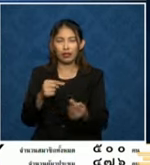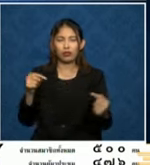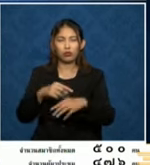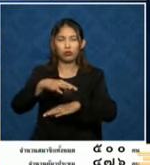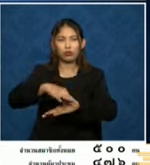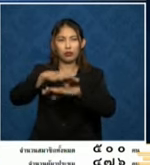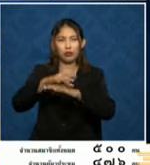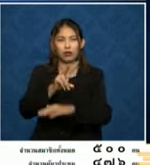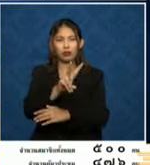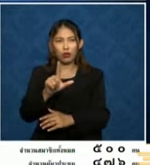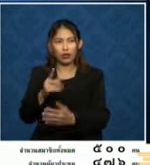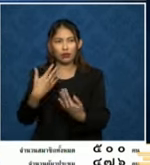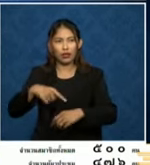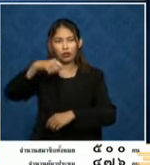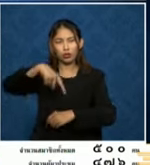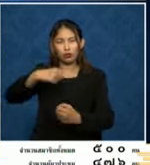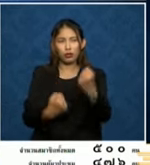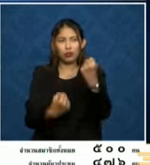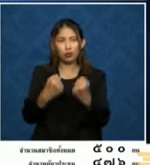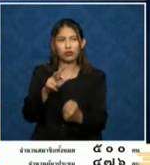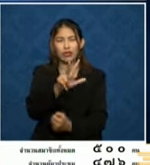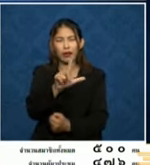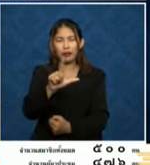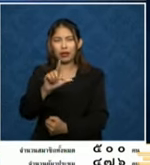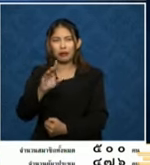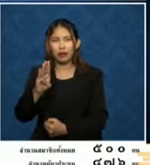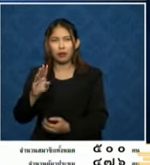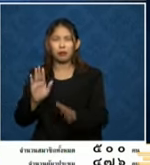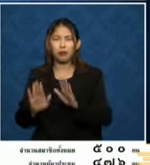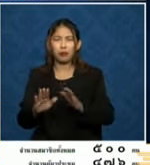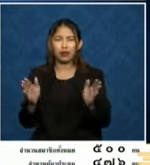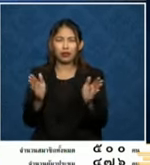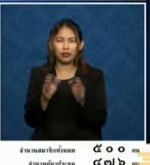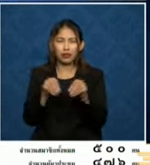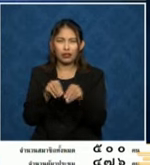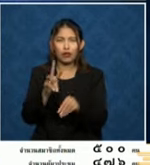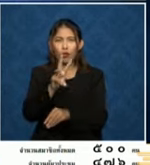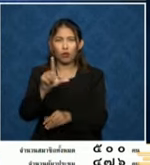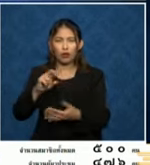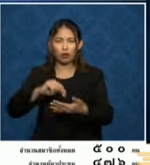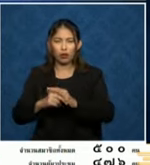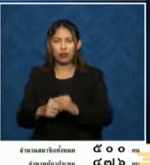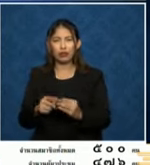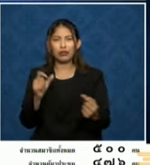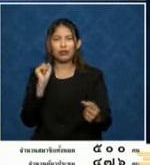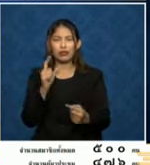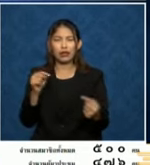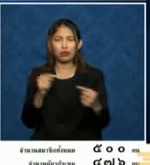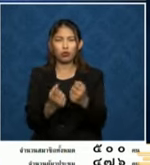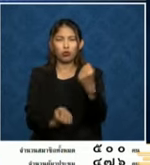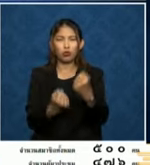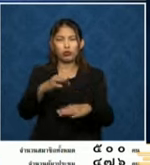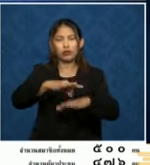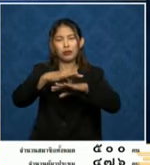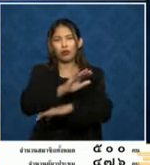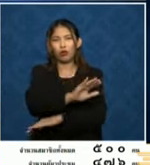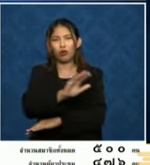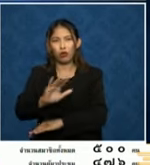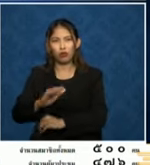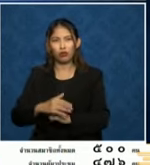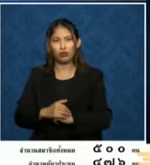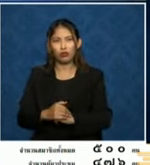แล้วก็ค่าซ่อมแซมยานพาหนะอีก3ล้านกว่าก็คือเกือบ6ล้านเนี่ยหมดไปกับรถประจำตำแหน่งนะครับอีกโคร